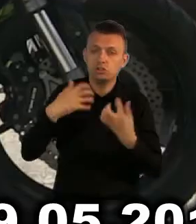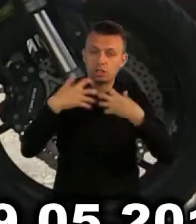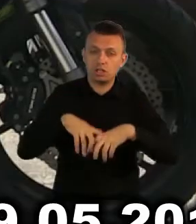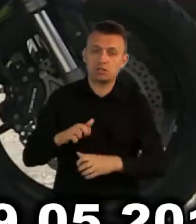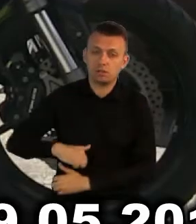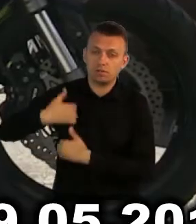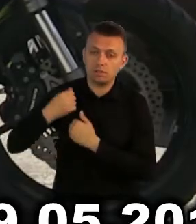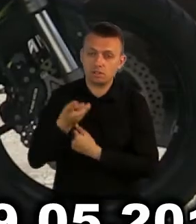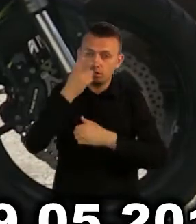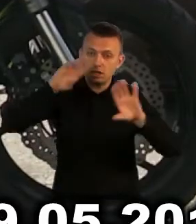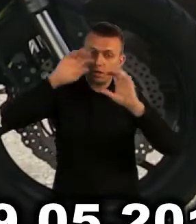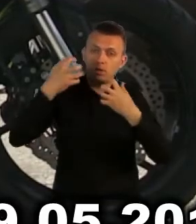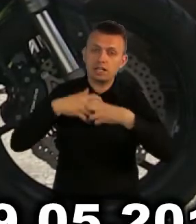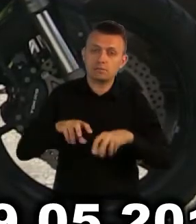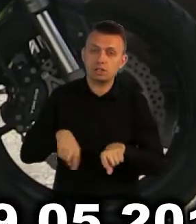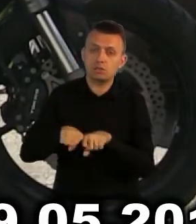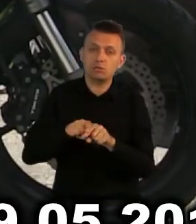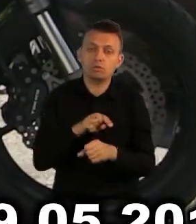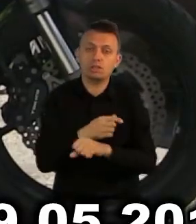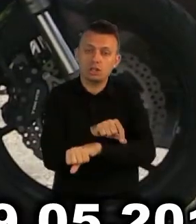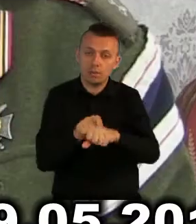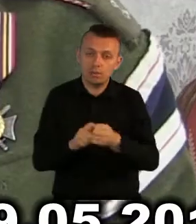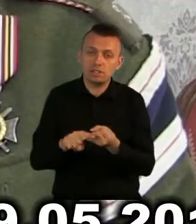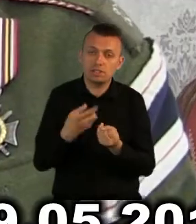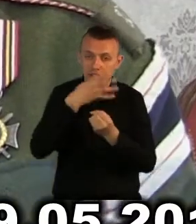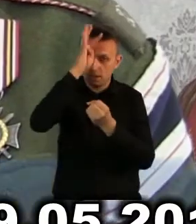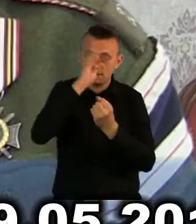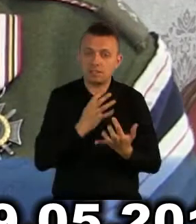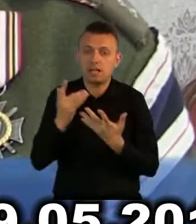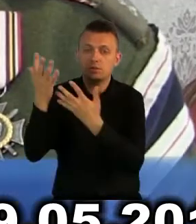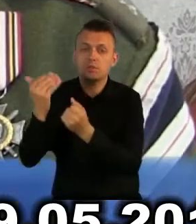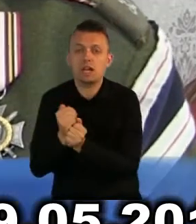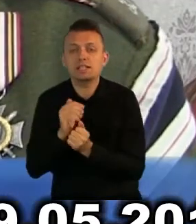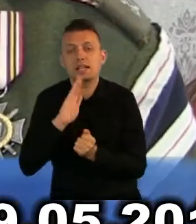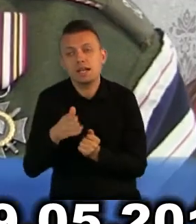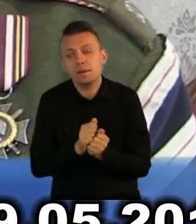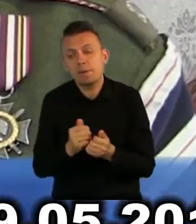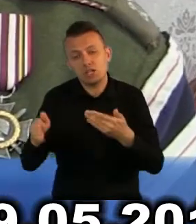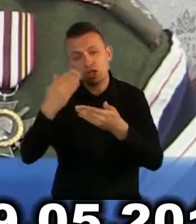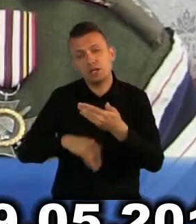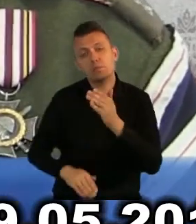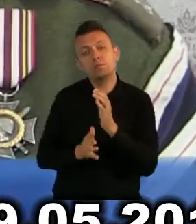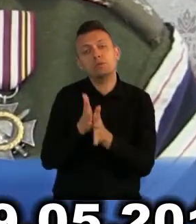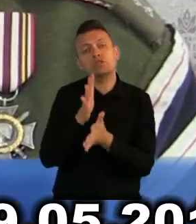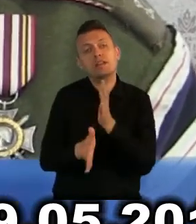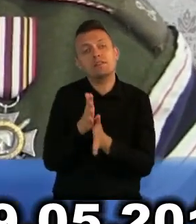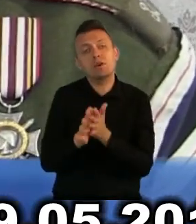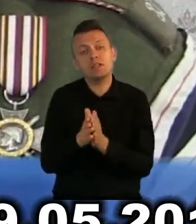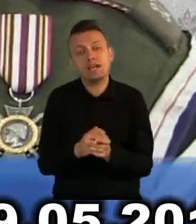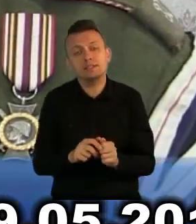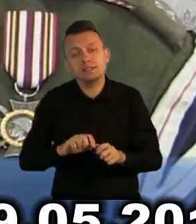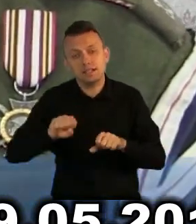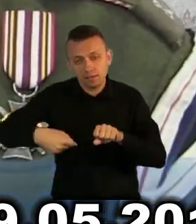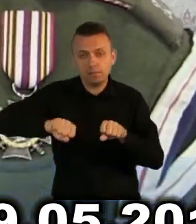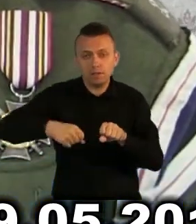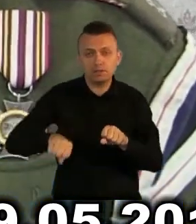historyczny, oraz pokaz sprzętu Policji i Straży Pożarnej. Będzie przedwojenny motocykl, będzie czołg TKS, będzie wóz